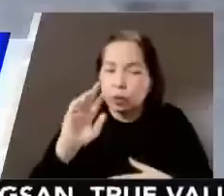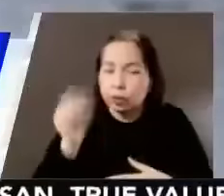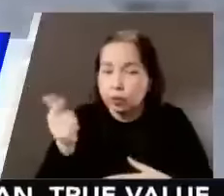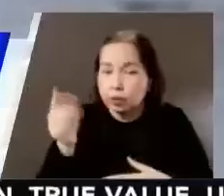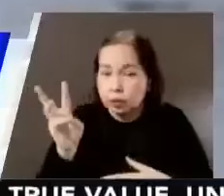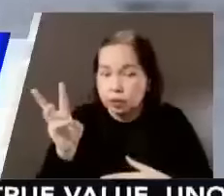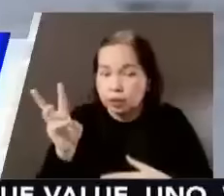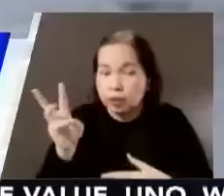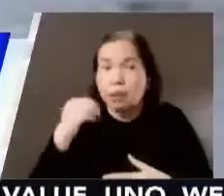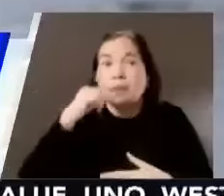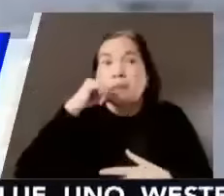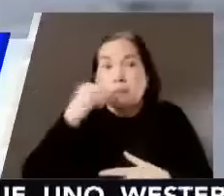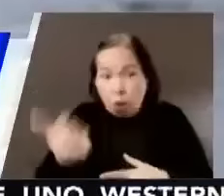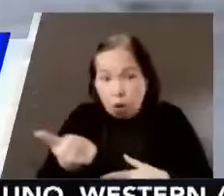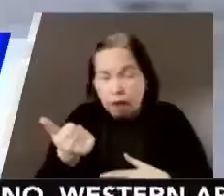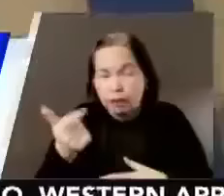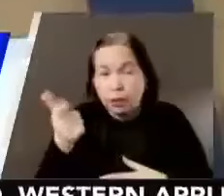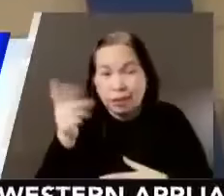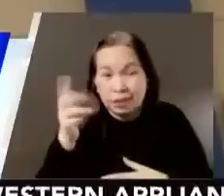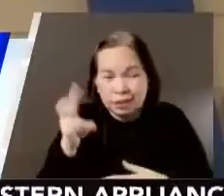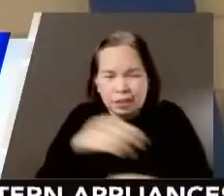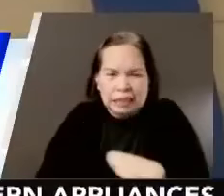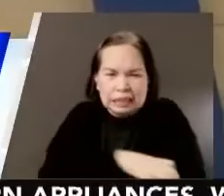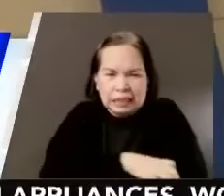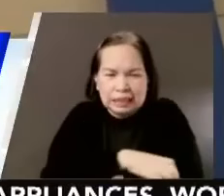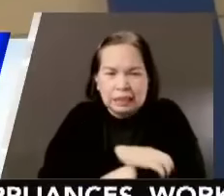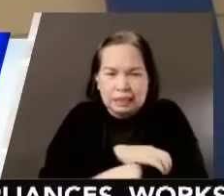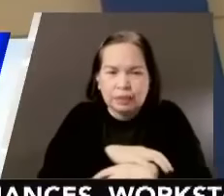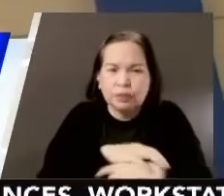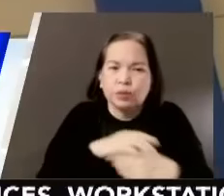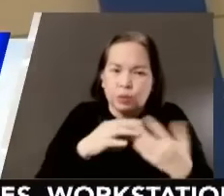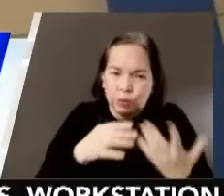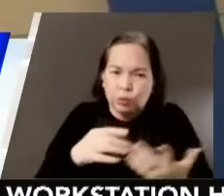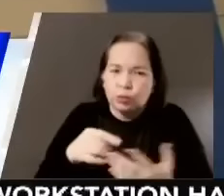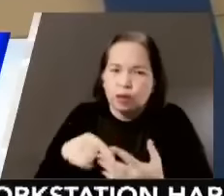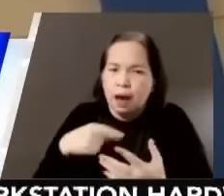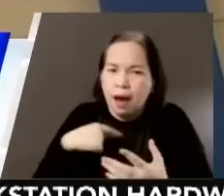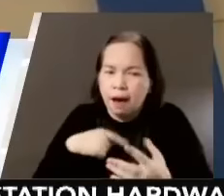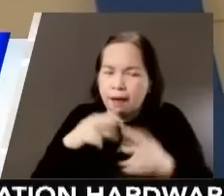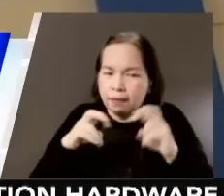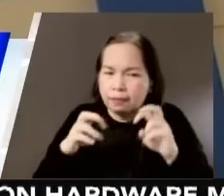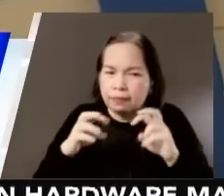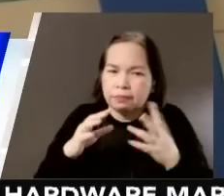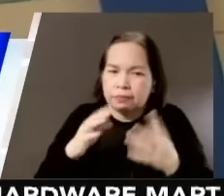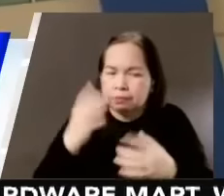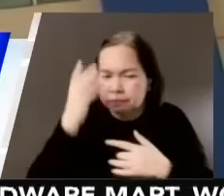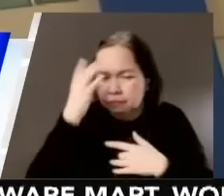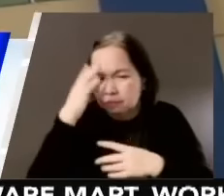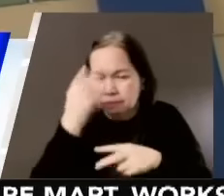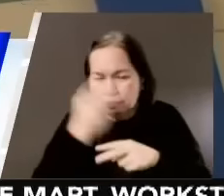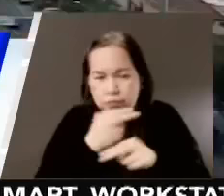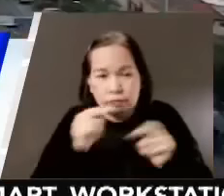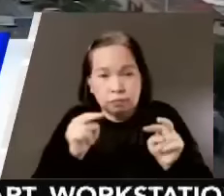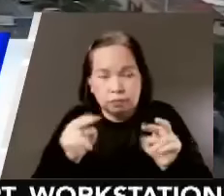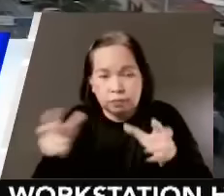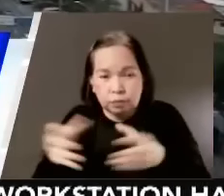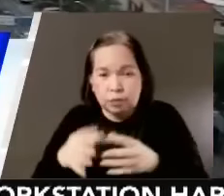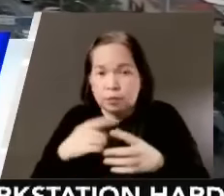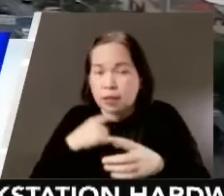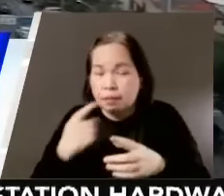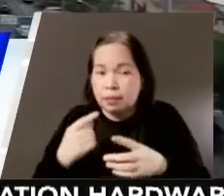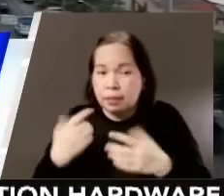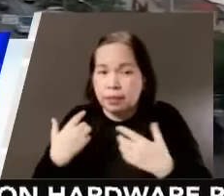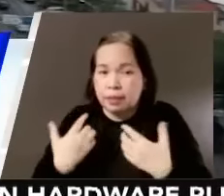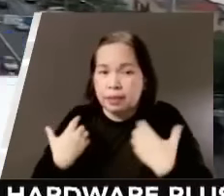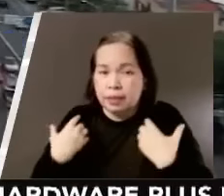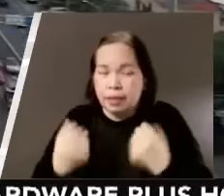ng contact tracing ang Quezon City Epidemiology and Surveillance Division. Nauna ng sinabi ni Health Secretary Ted Herbosa na may libreng Mpox